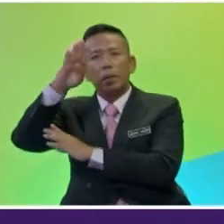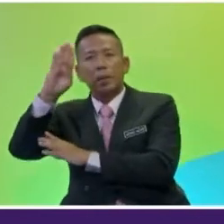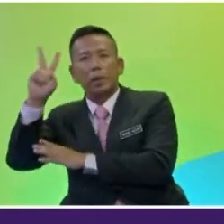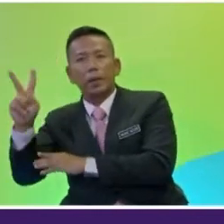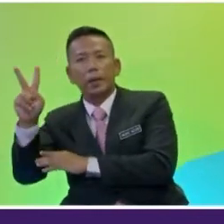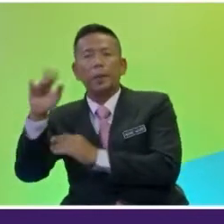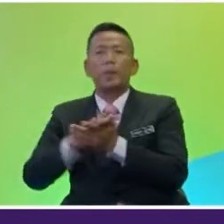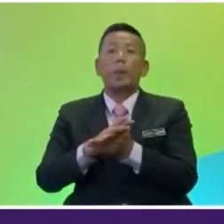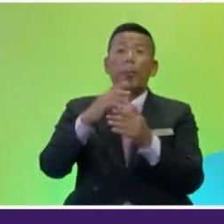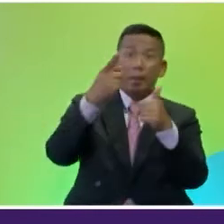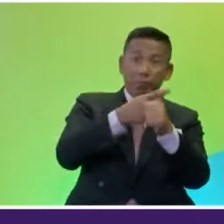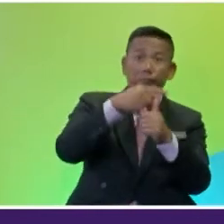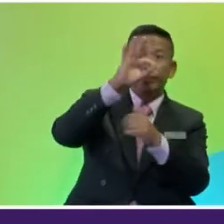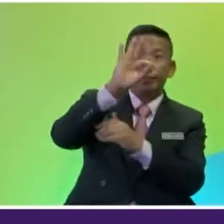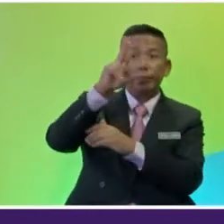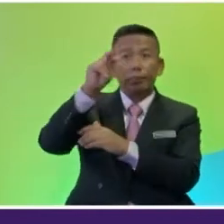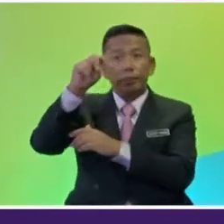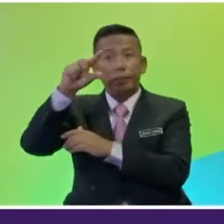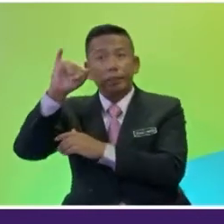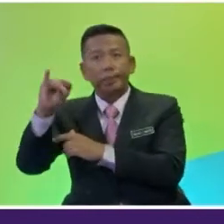dalam bahasa Inggris